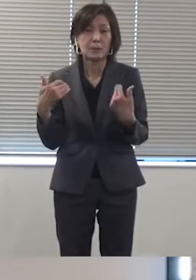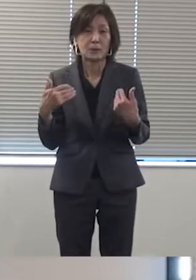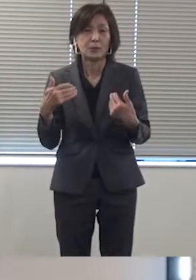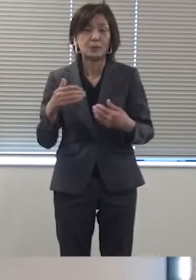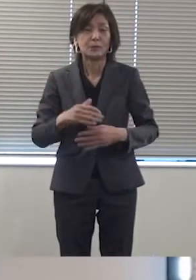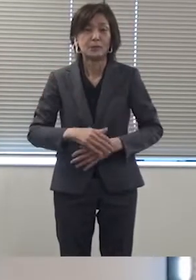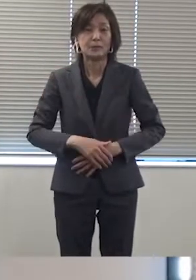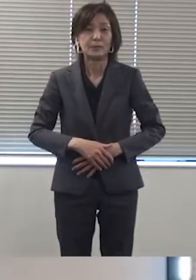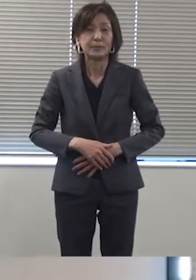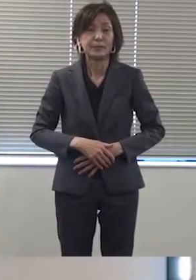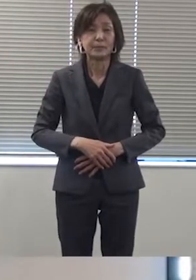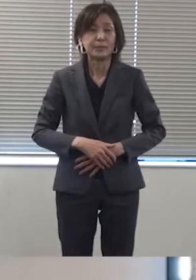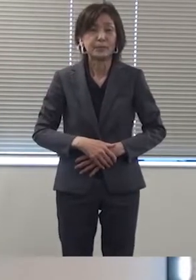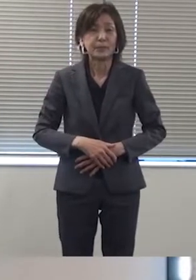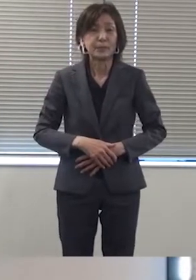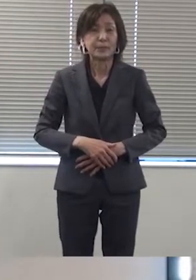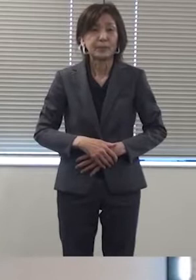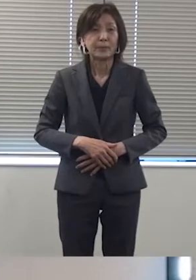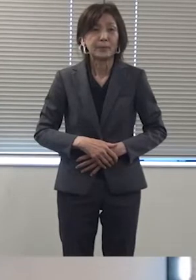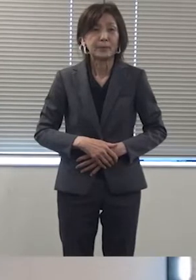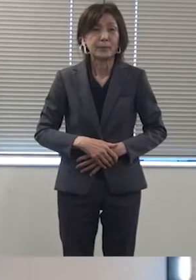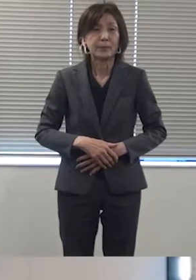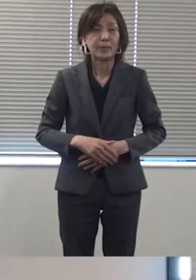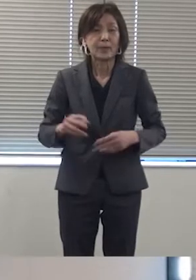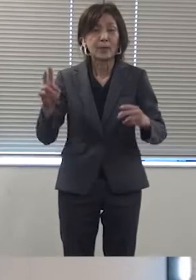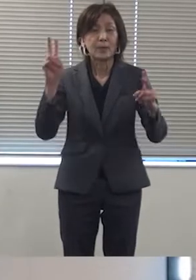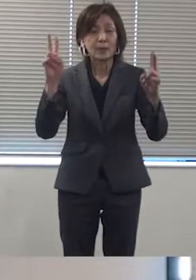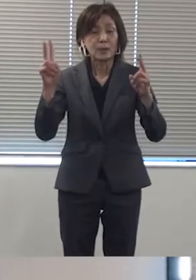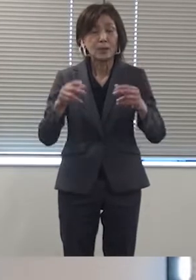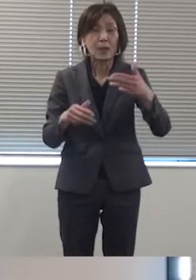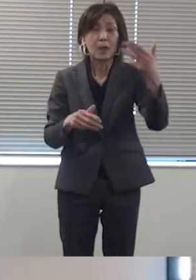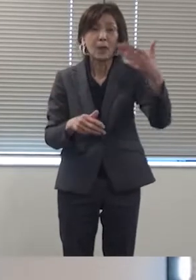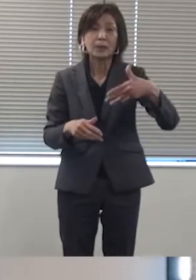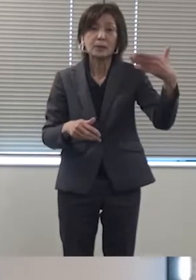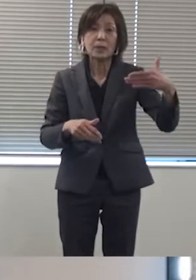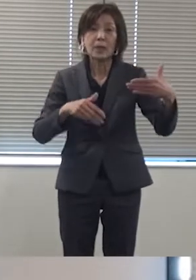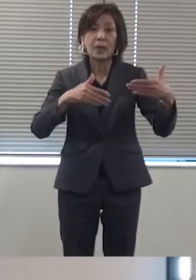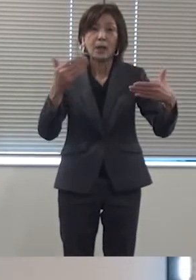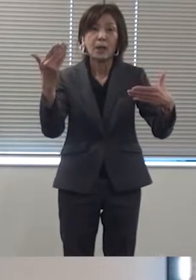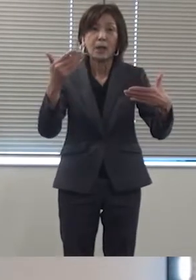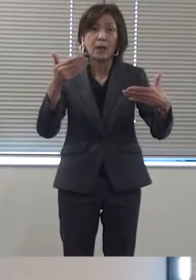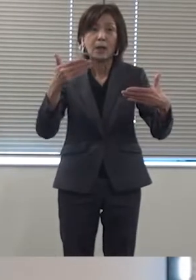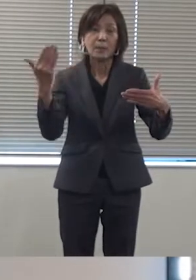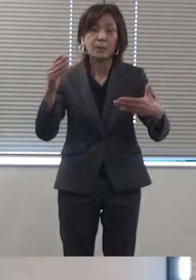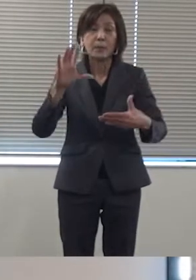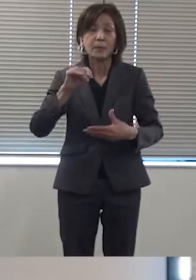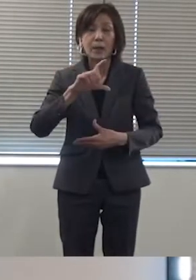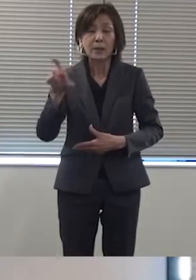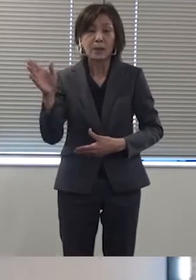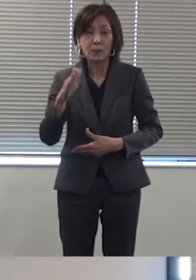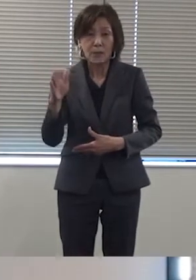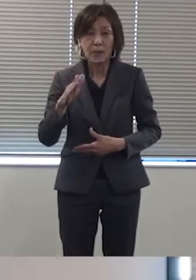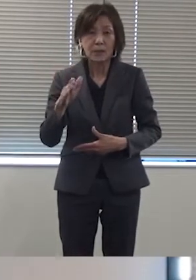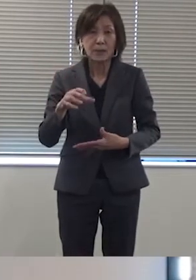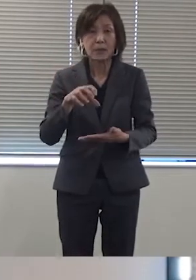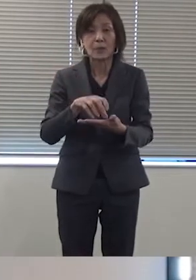億8000万円までの補正となっております。38ページをお願いいたします。